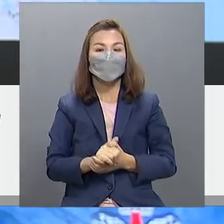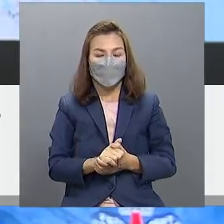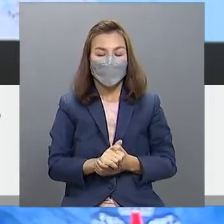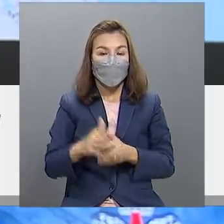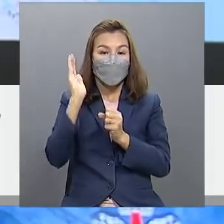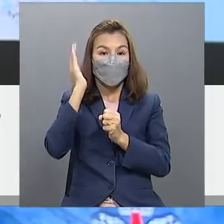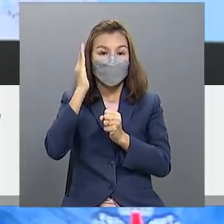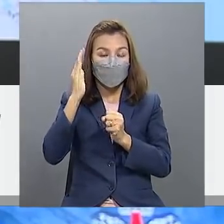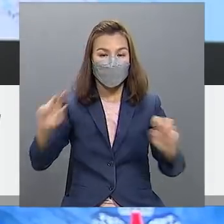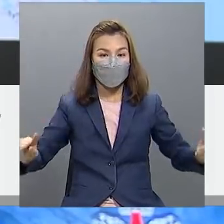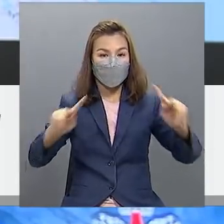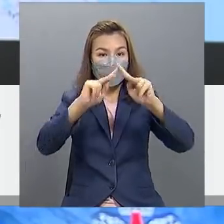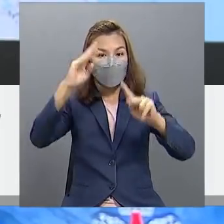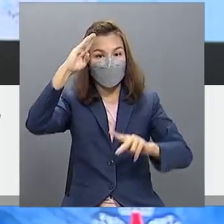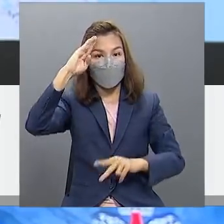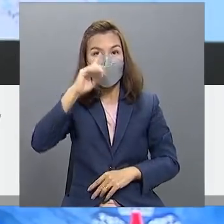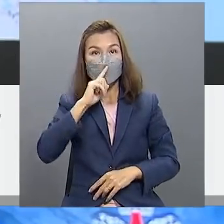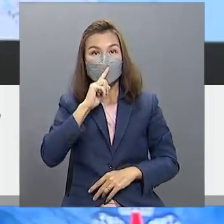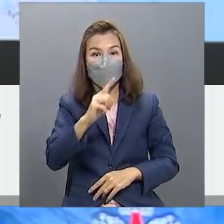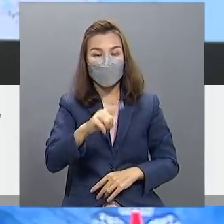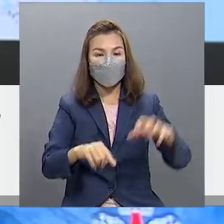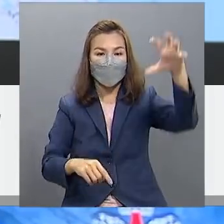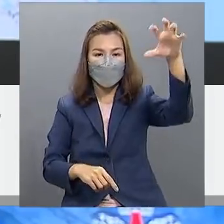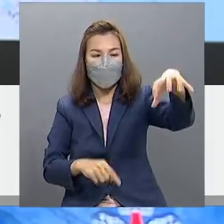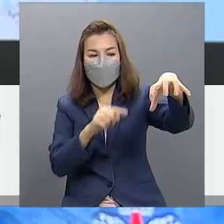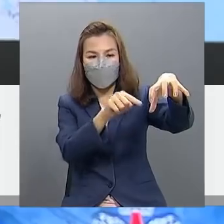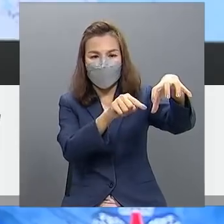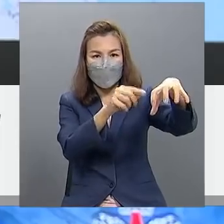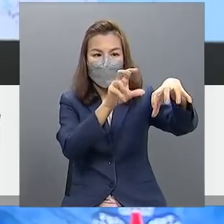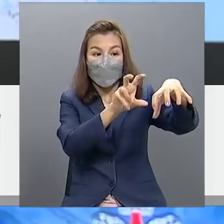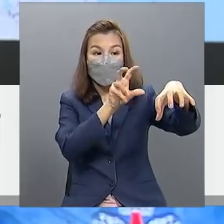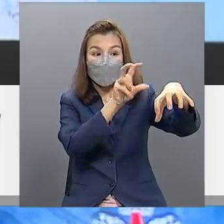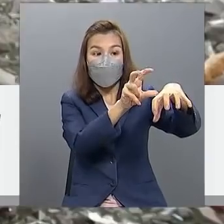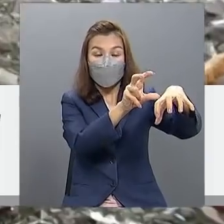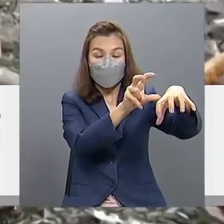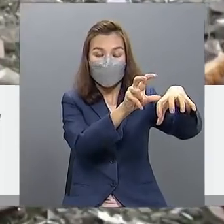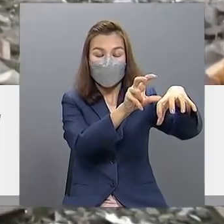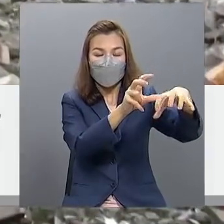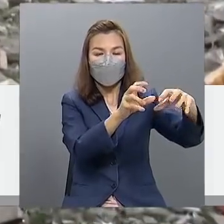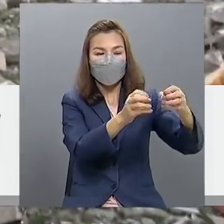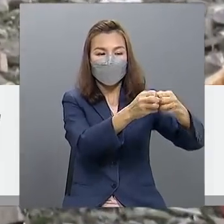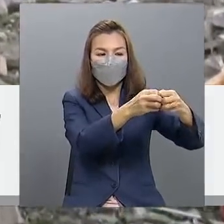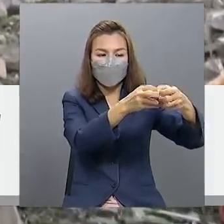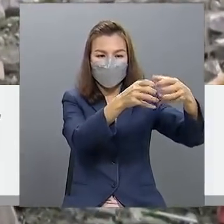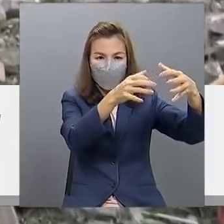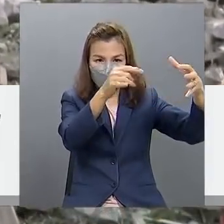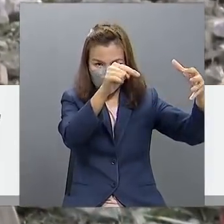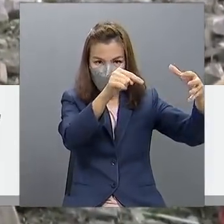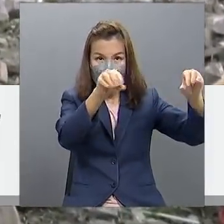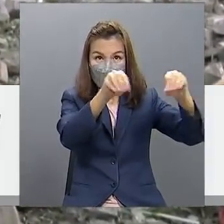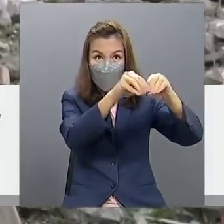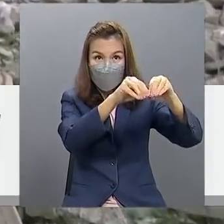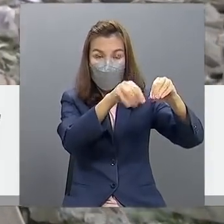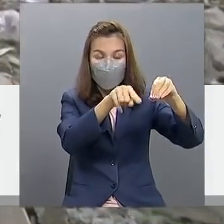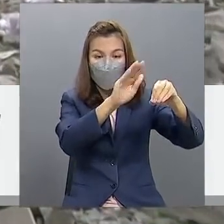ถทำลายเป้าหมายซึ่งเป็นโรงงานผลิตขีปนาวุธต่อต้านเรือและอากาศยานที่ตั้งอยู่นอกกรุงเคียฟได้สำเร็จ